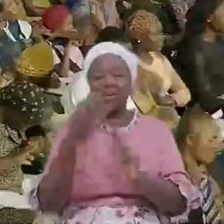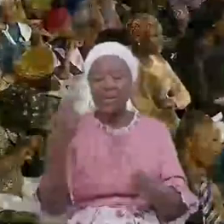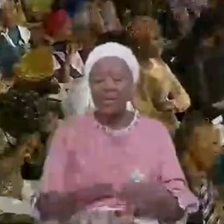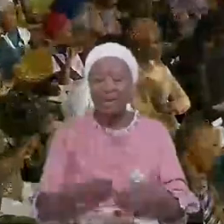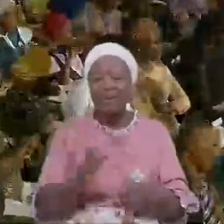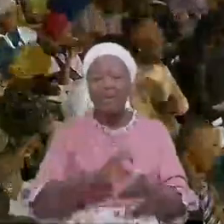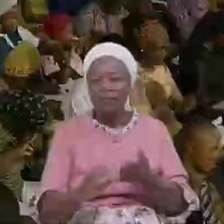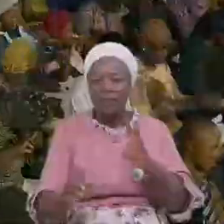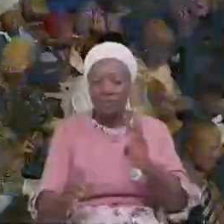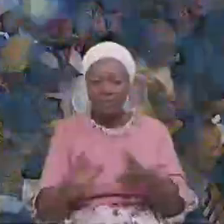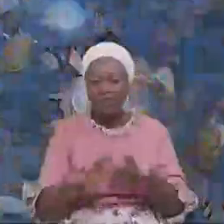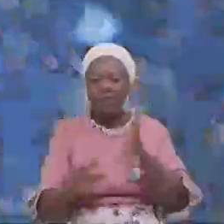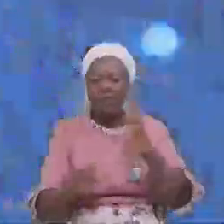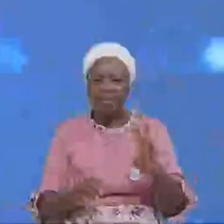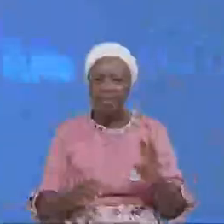Verset 6.